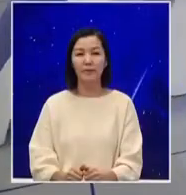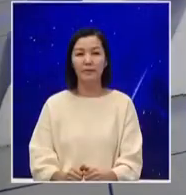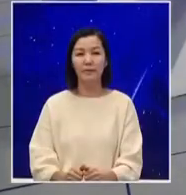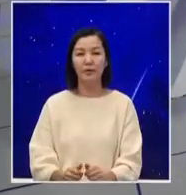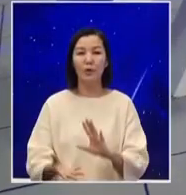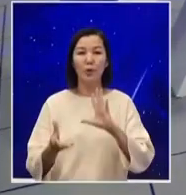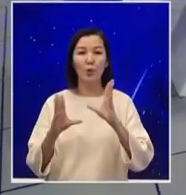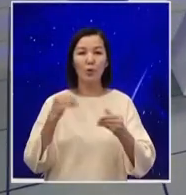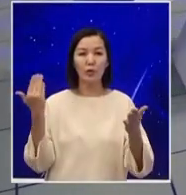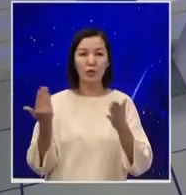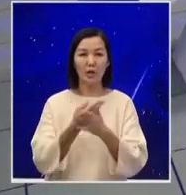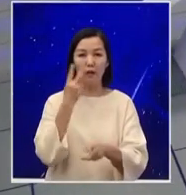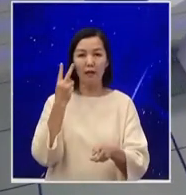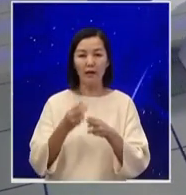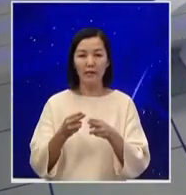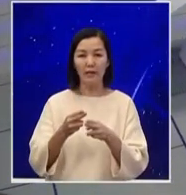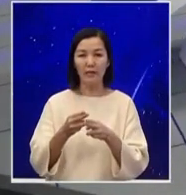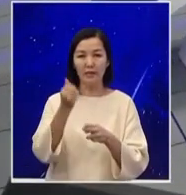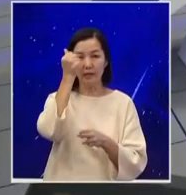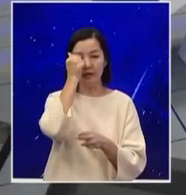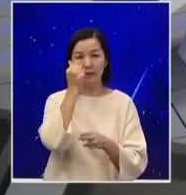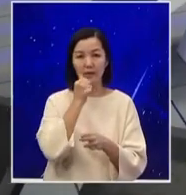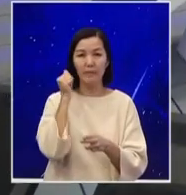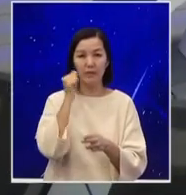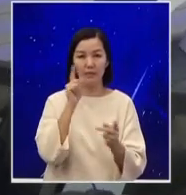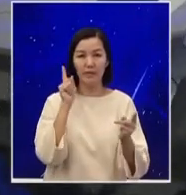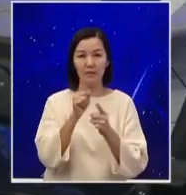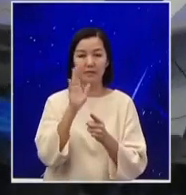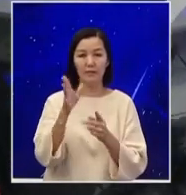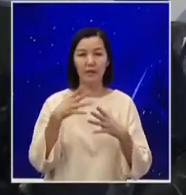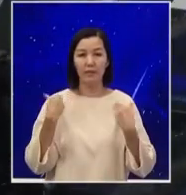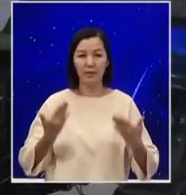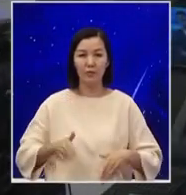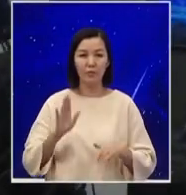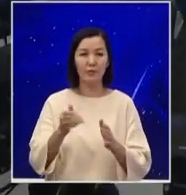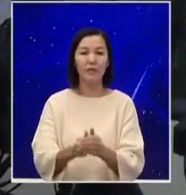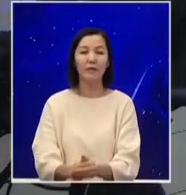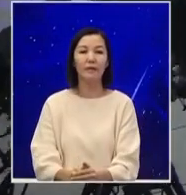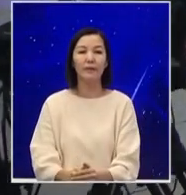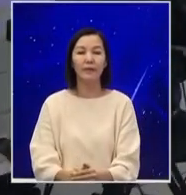Қадірменді көрермен, бүгінгі айтар ақпараттар легі осындай болды. Келер күні амандықта, саулықта қауышайық.